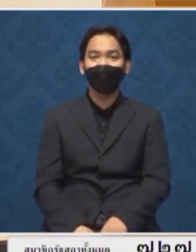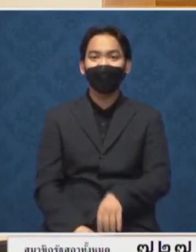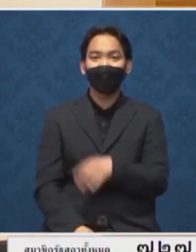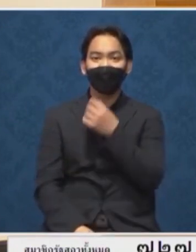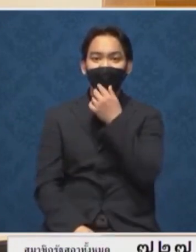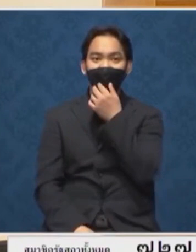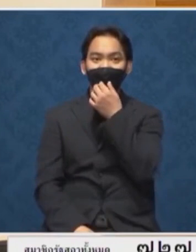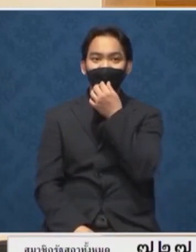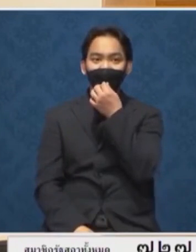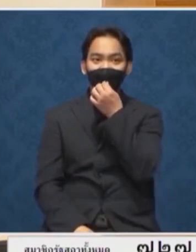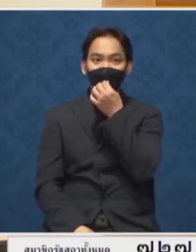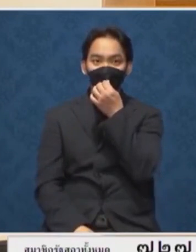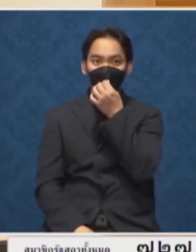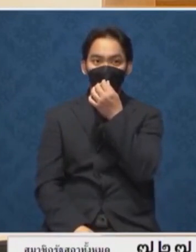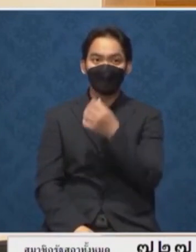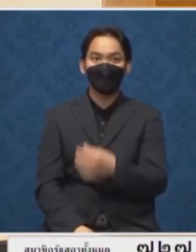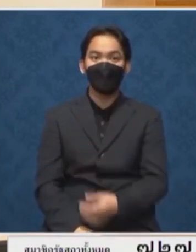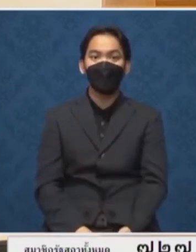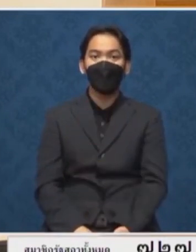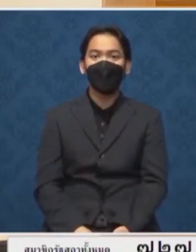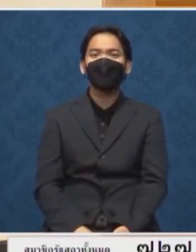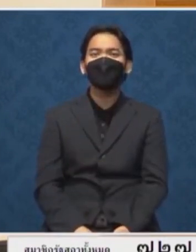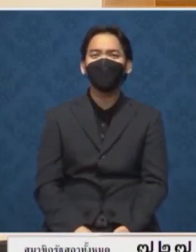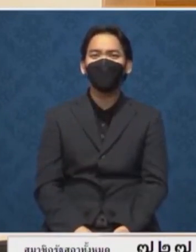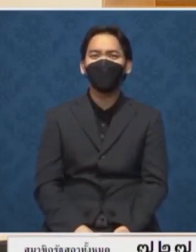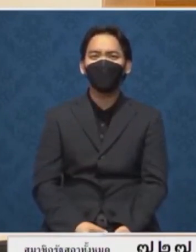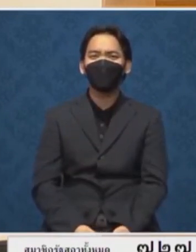เชิญท่านลงคะแนนให้ครบถ้วนหน่อยนะครับ